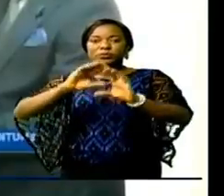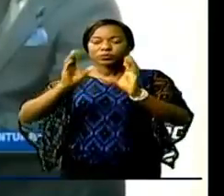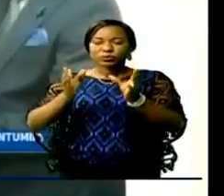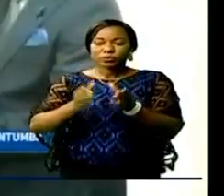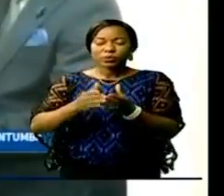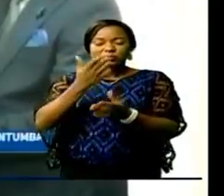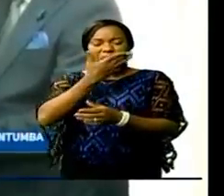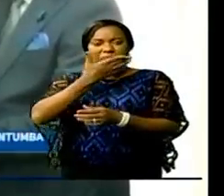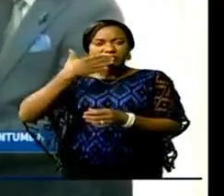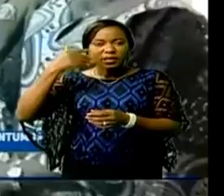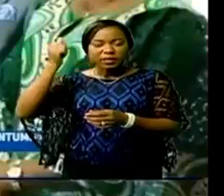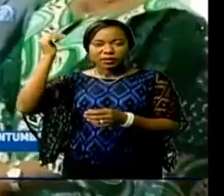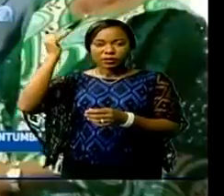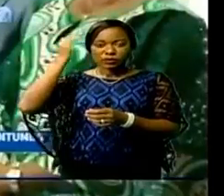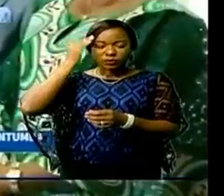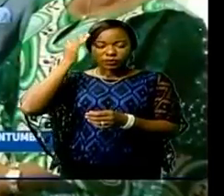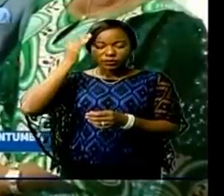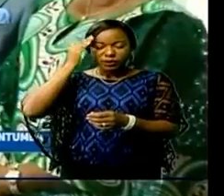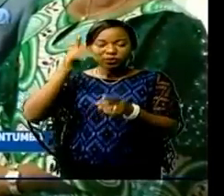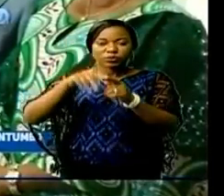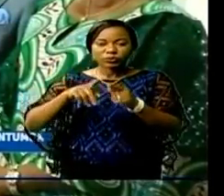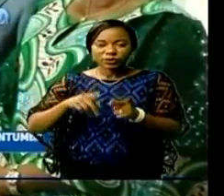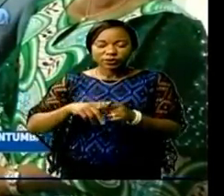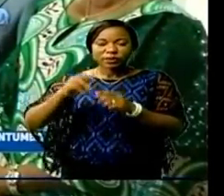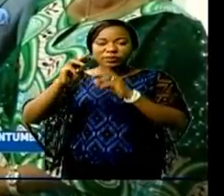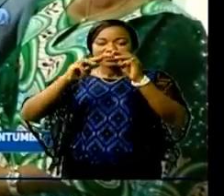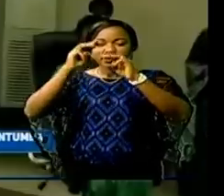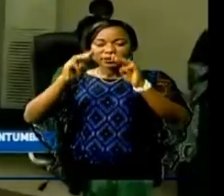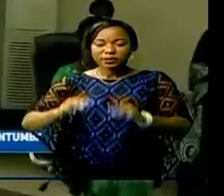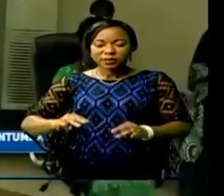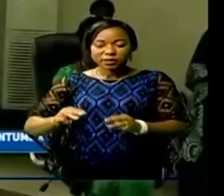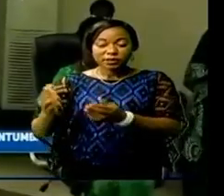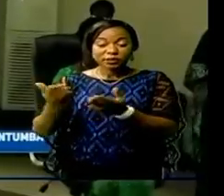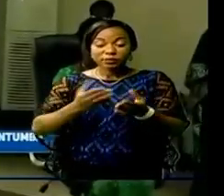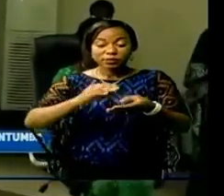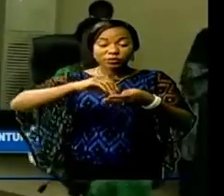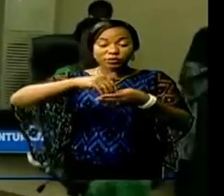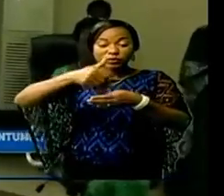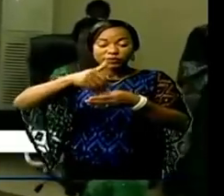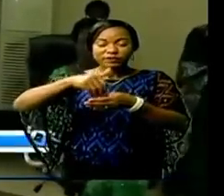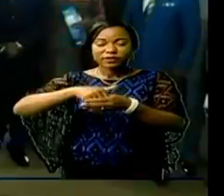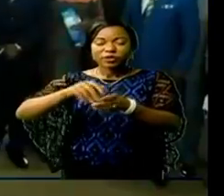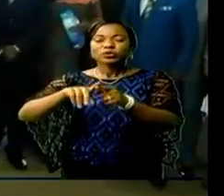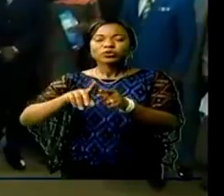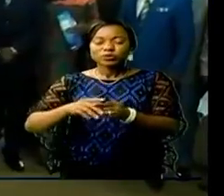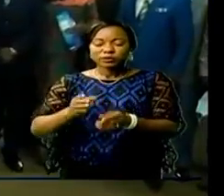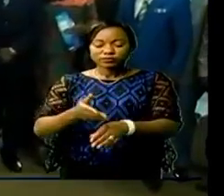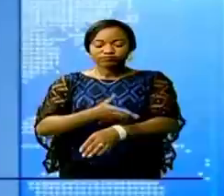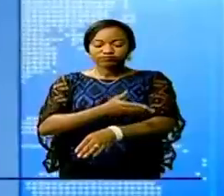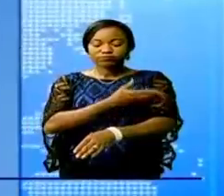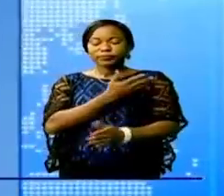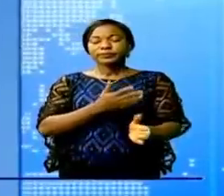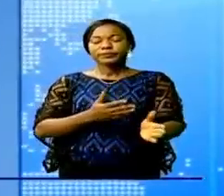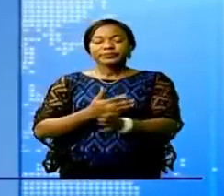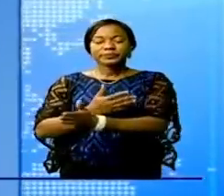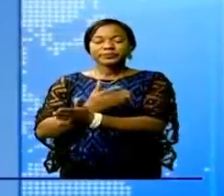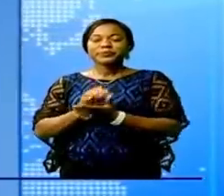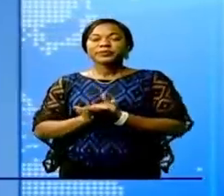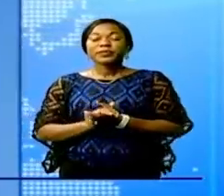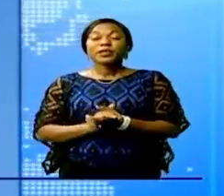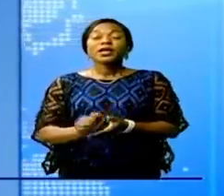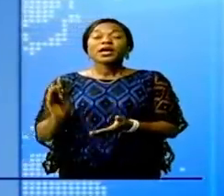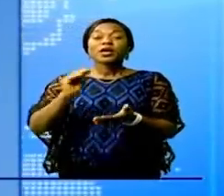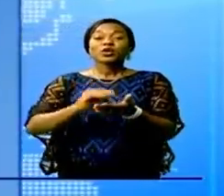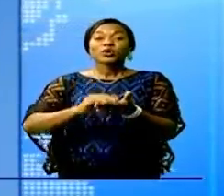meilleure connaissance des activités, aussi bien du ministère du portefeuille que des entreprises qui en relèvent. Et puis